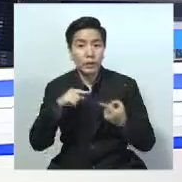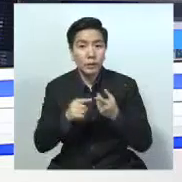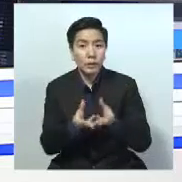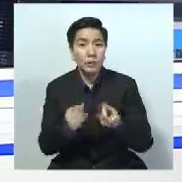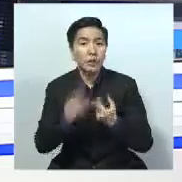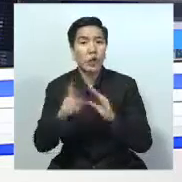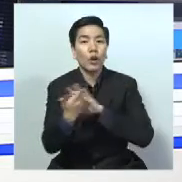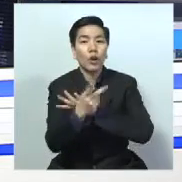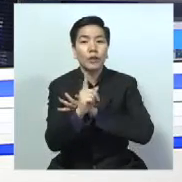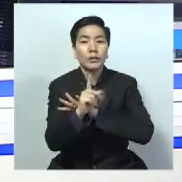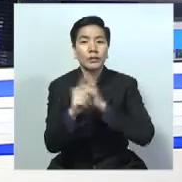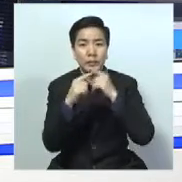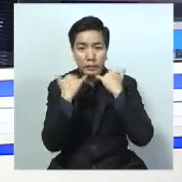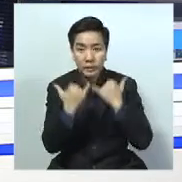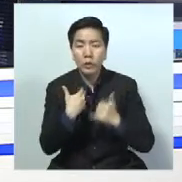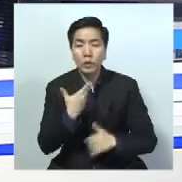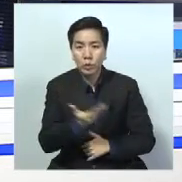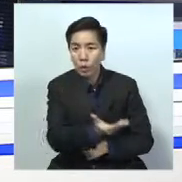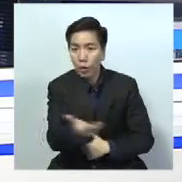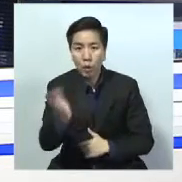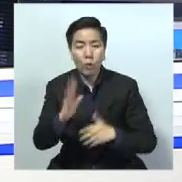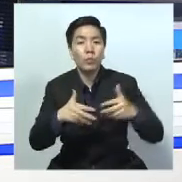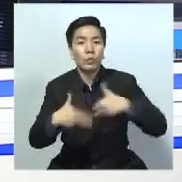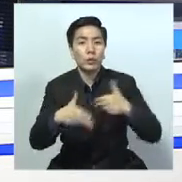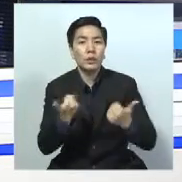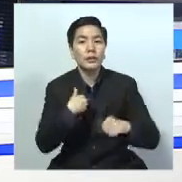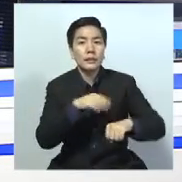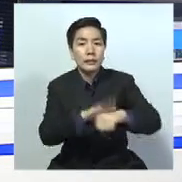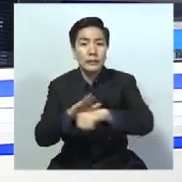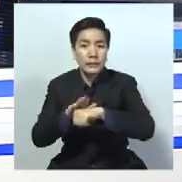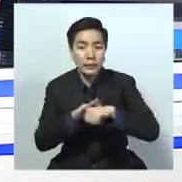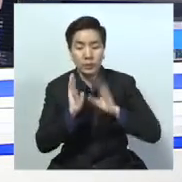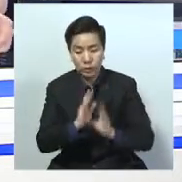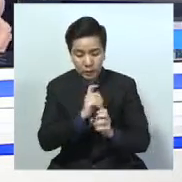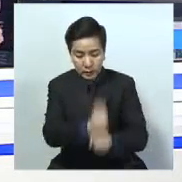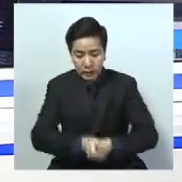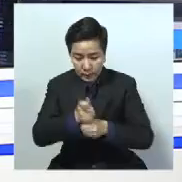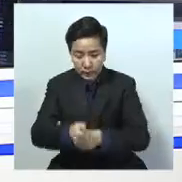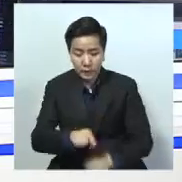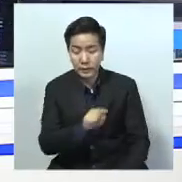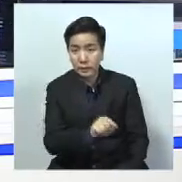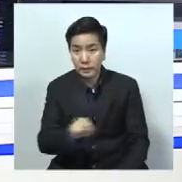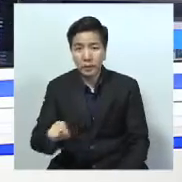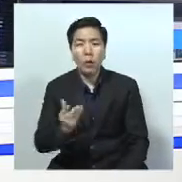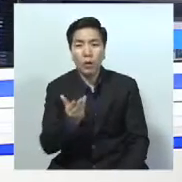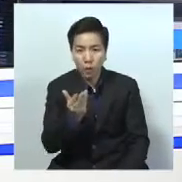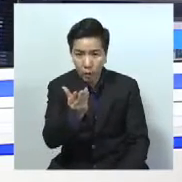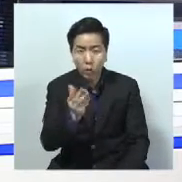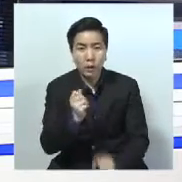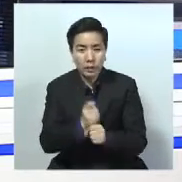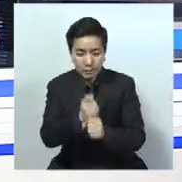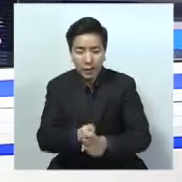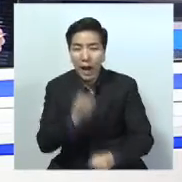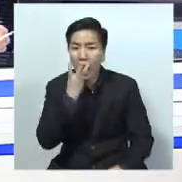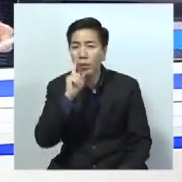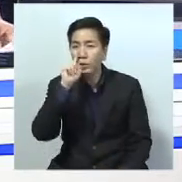ของพื้นที่จังหวัดขอนแก่นค่ะก็มีการขอความร่วมมือแล้วก็แจ้งไปยังเกษตรกรในพื้นที่นะคะโดยขอให้งด